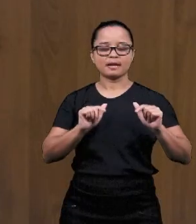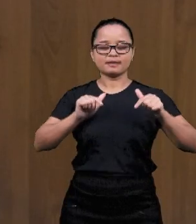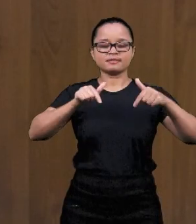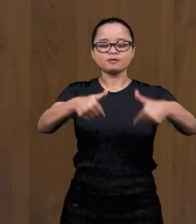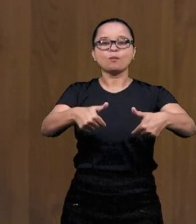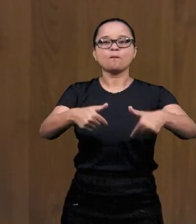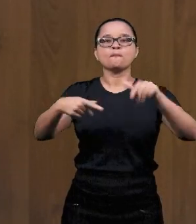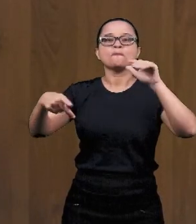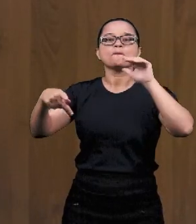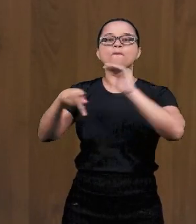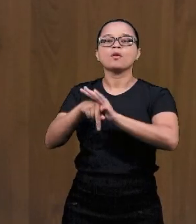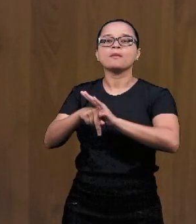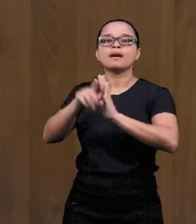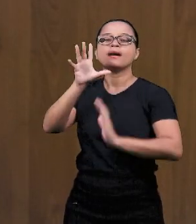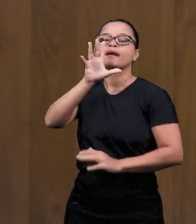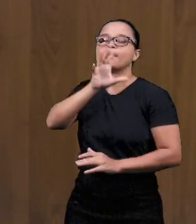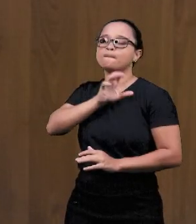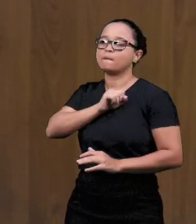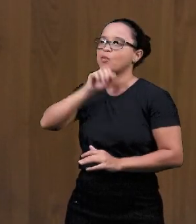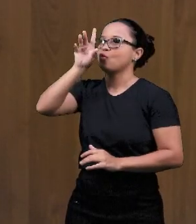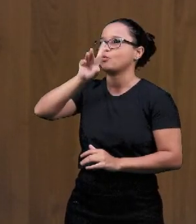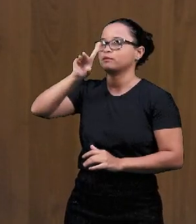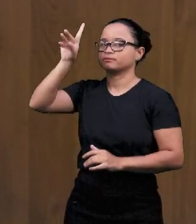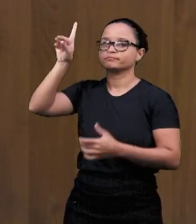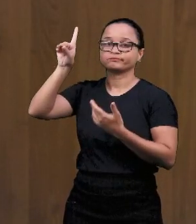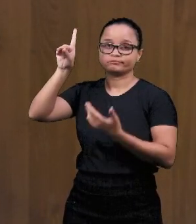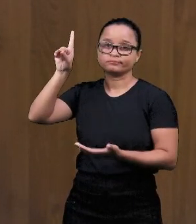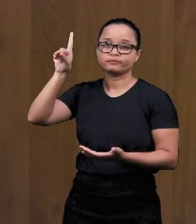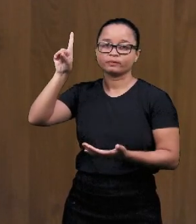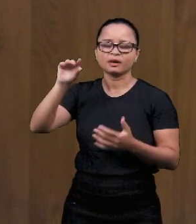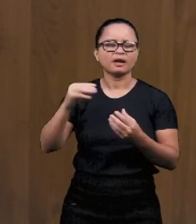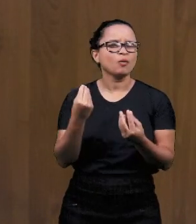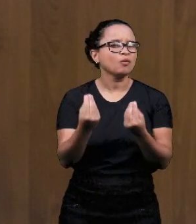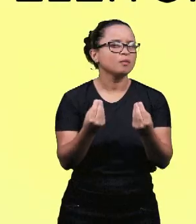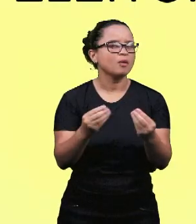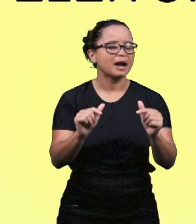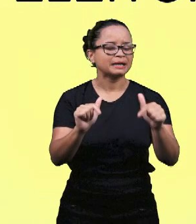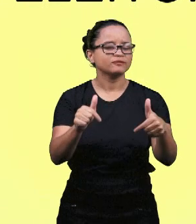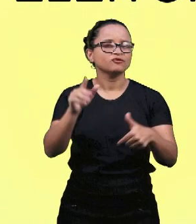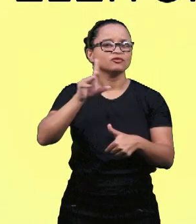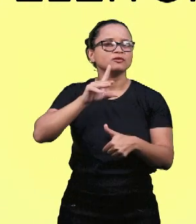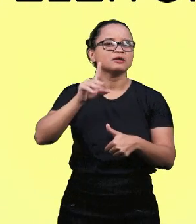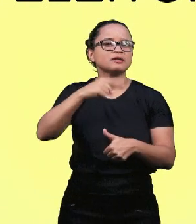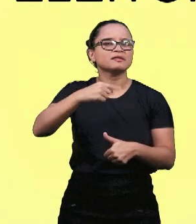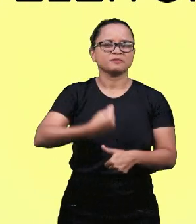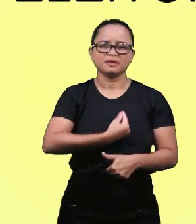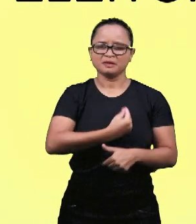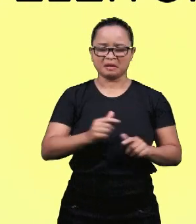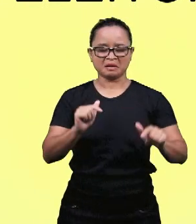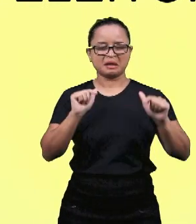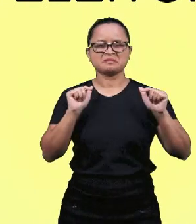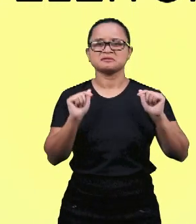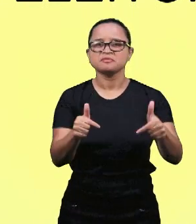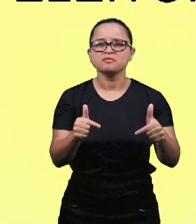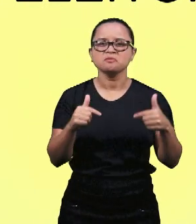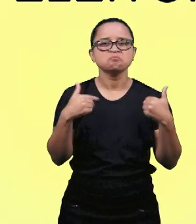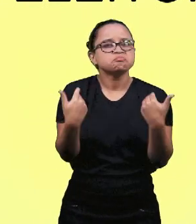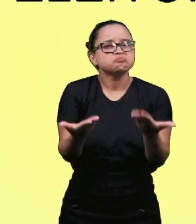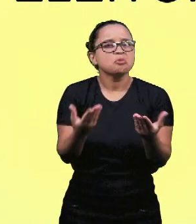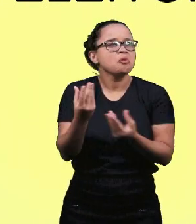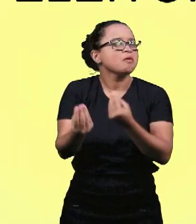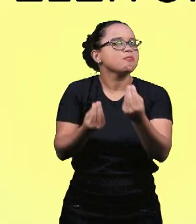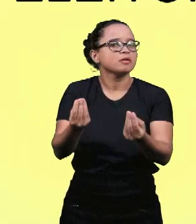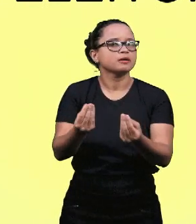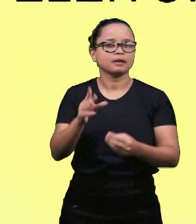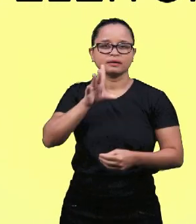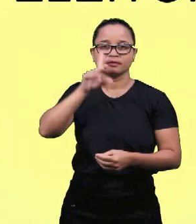Dieu. Et comment Dieu agit en notre faveur? Quel a été l'acte que Dieu a fait pour nous? Dieu nous a aimés tellement